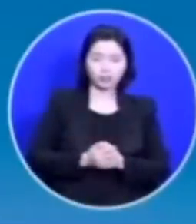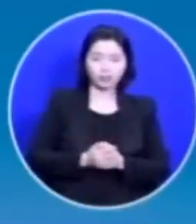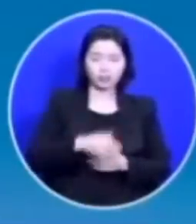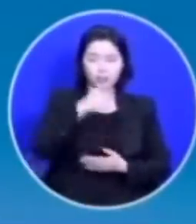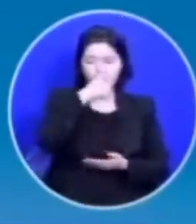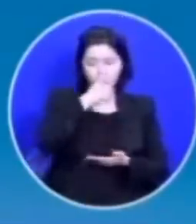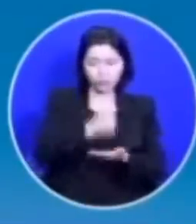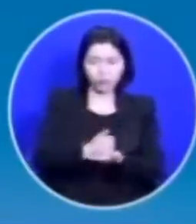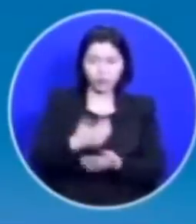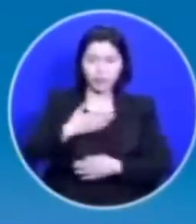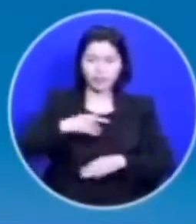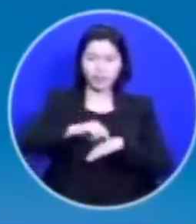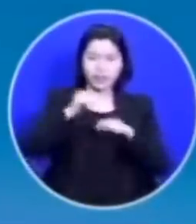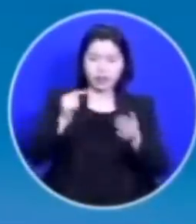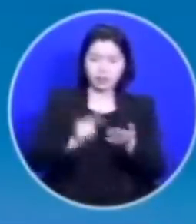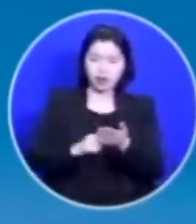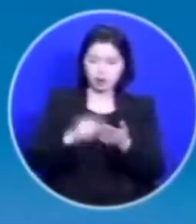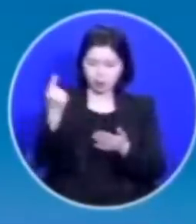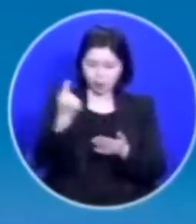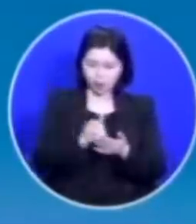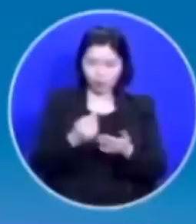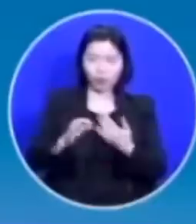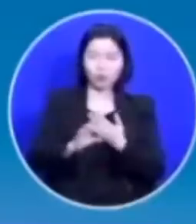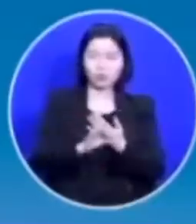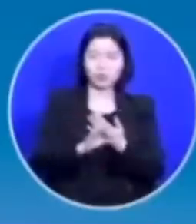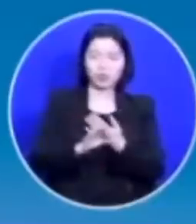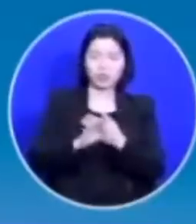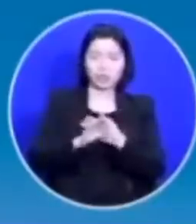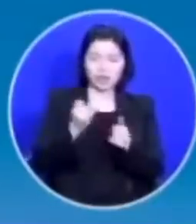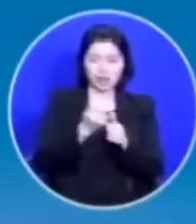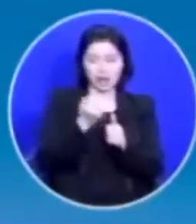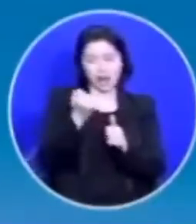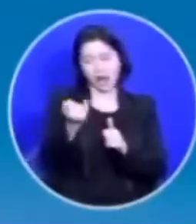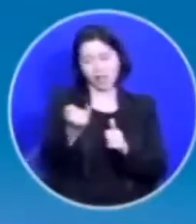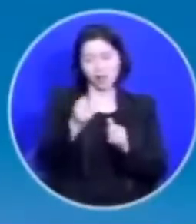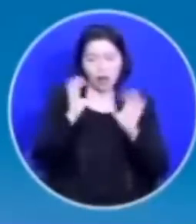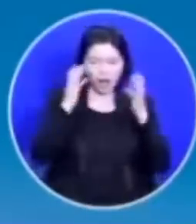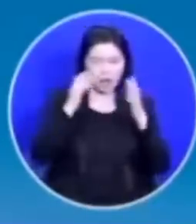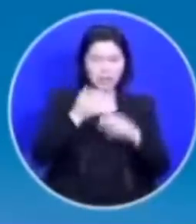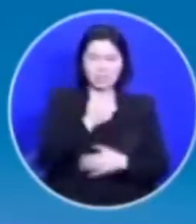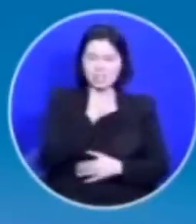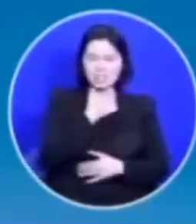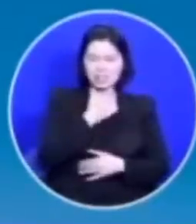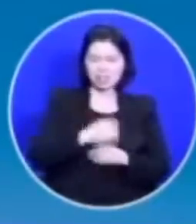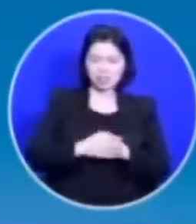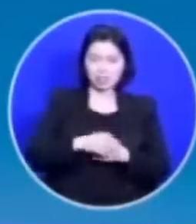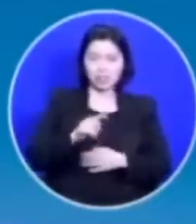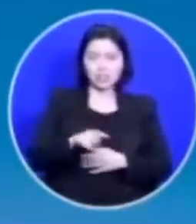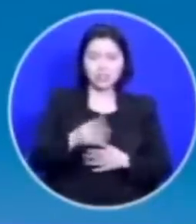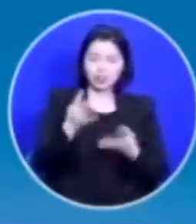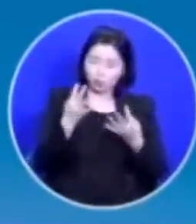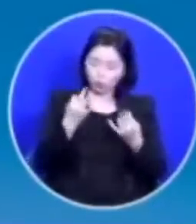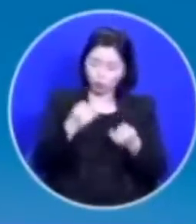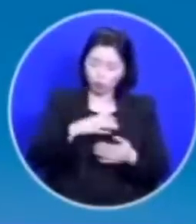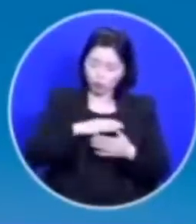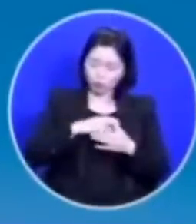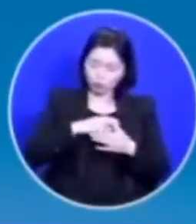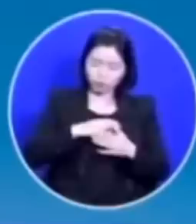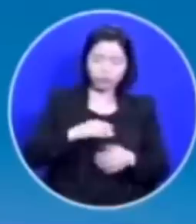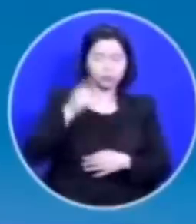죄가 내 마음에 들어오면 아내와 아이들이 싫어져요 이게 얼마나 무섭습니다